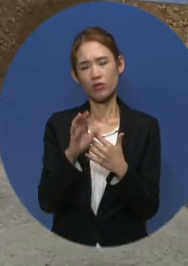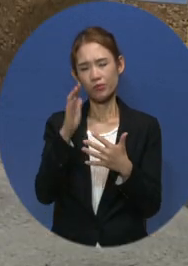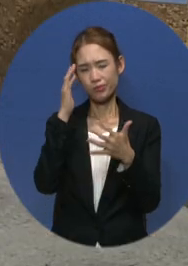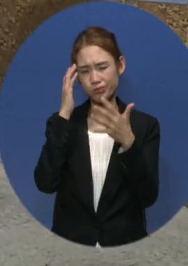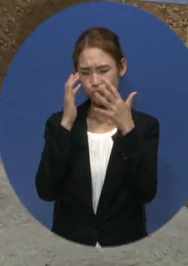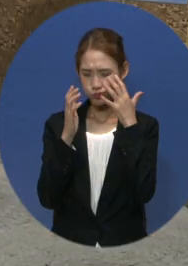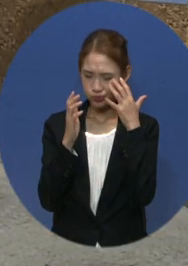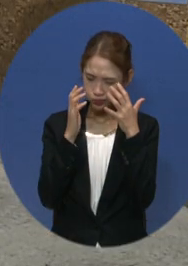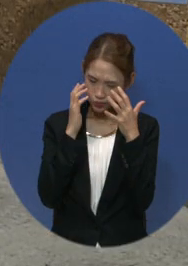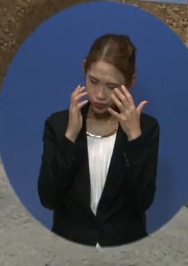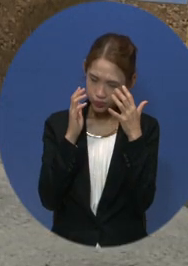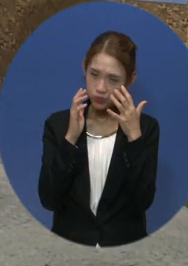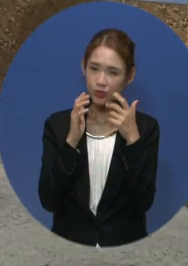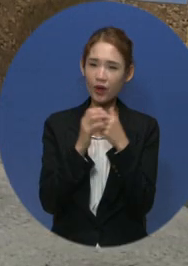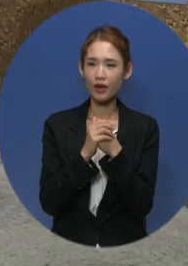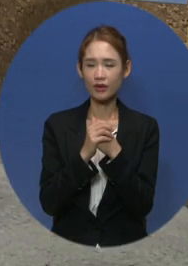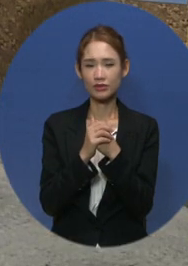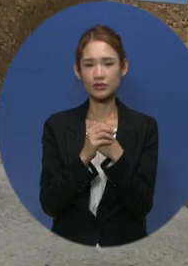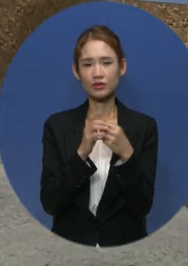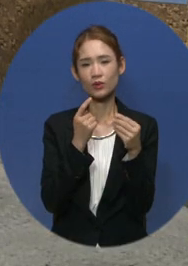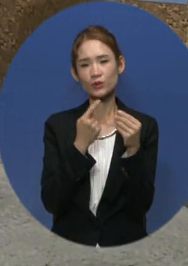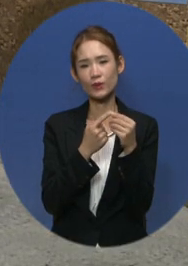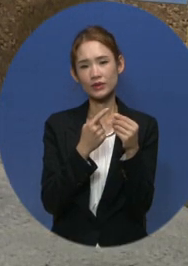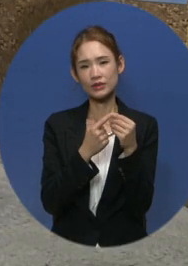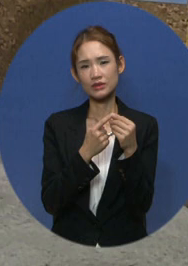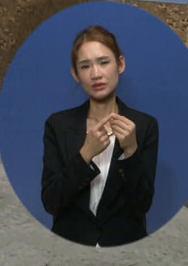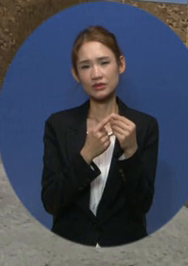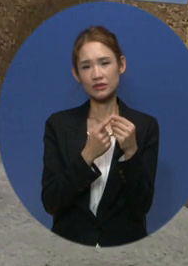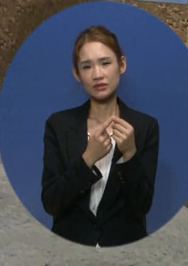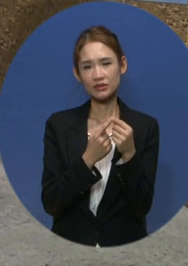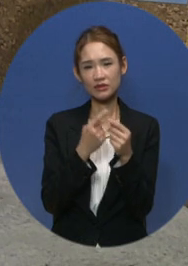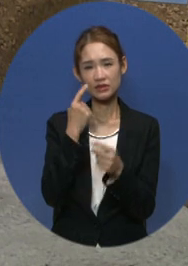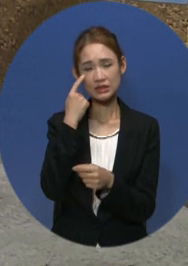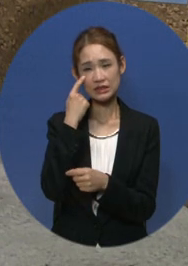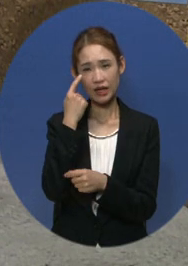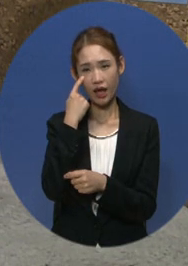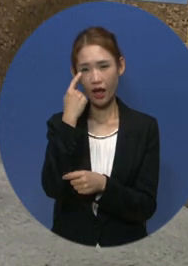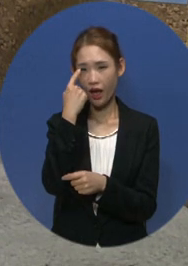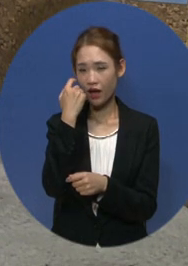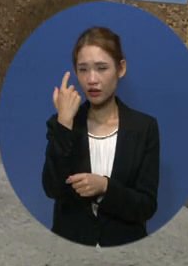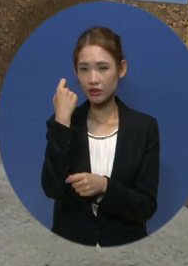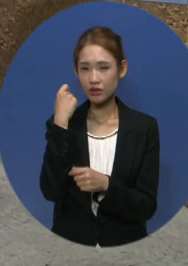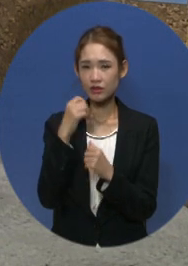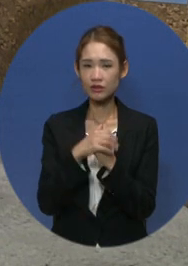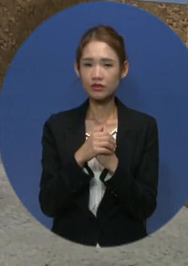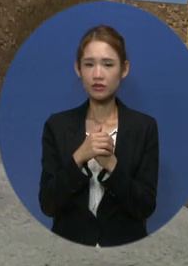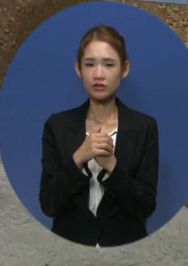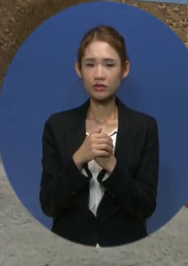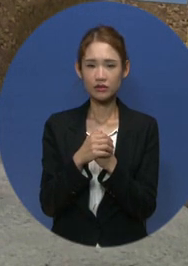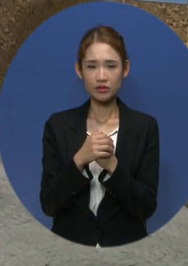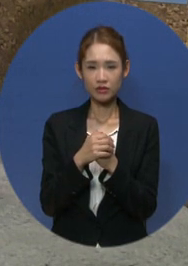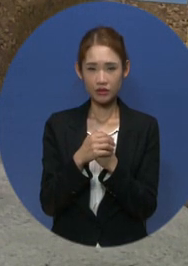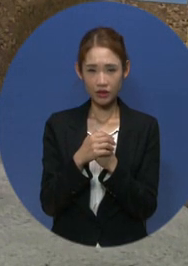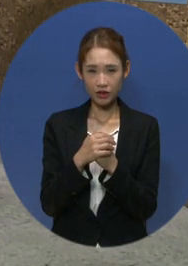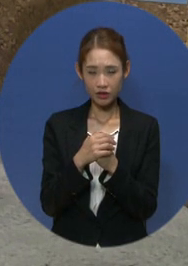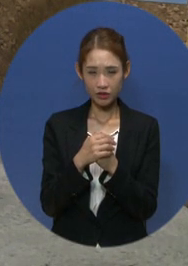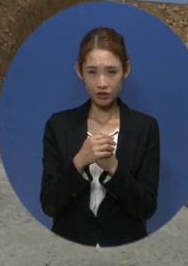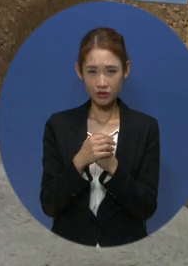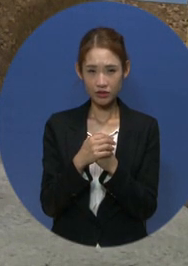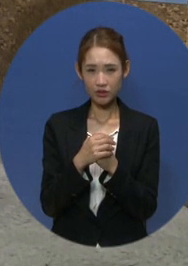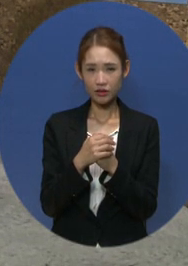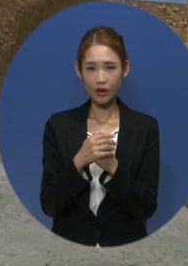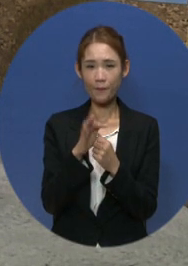이 농맹인의 그 장애가. 첫째는요. 시각 기반, 다시 말해서 맹 기반